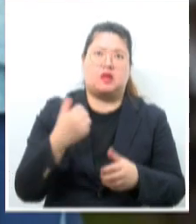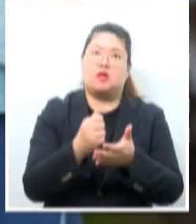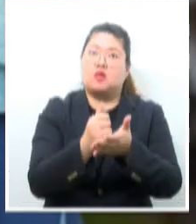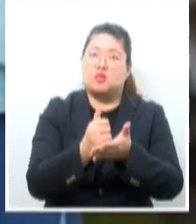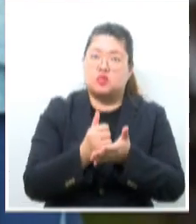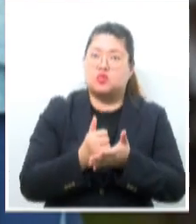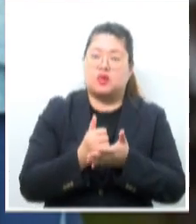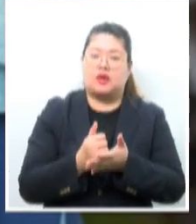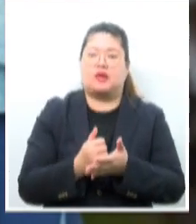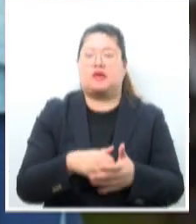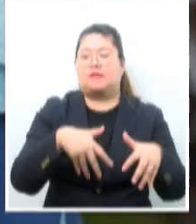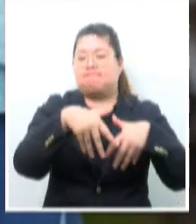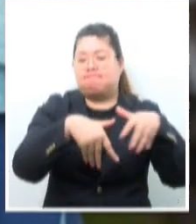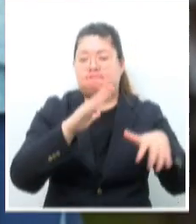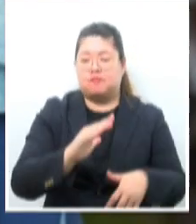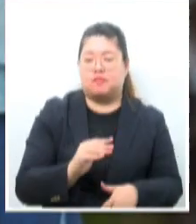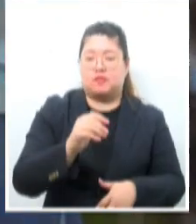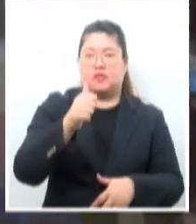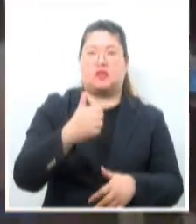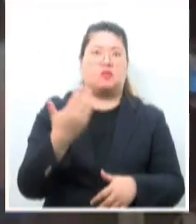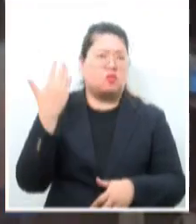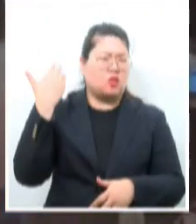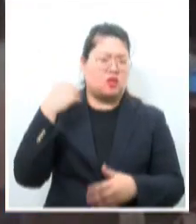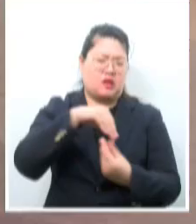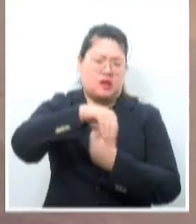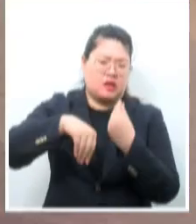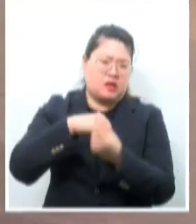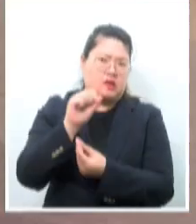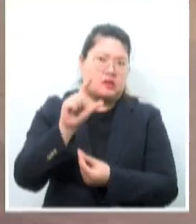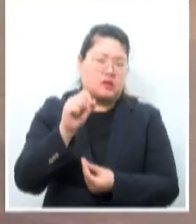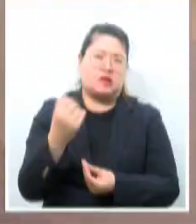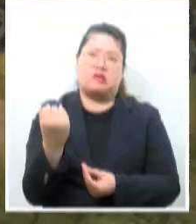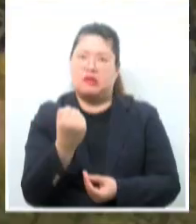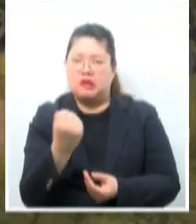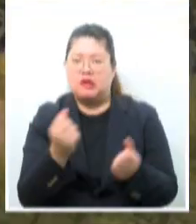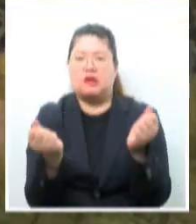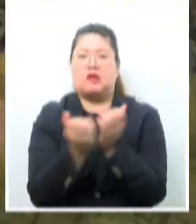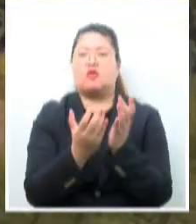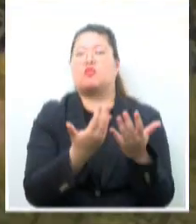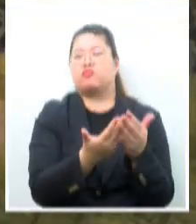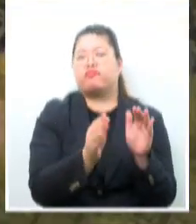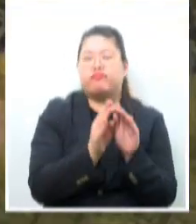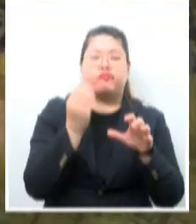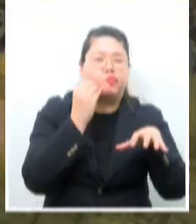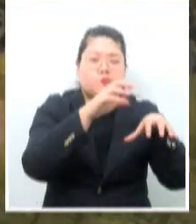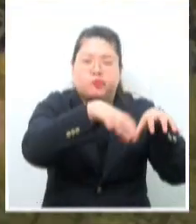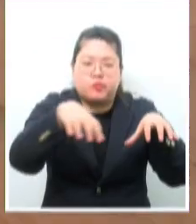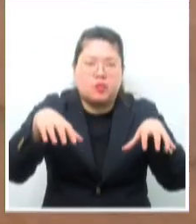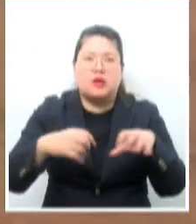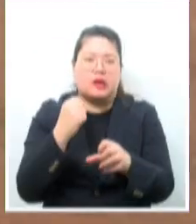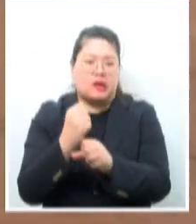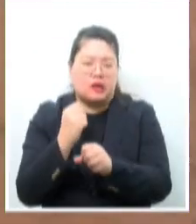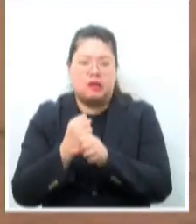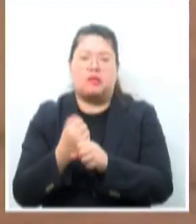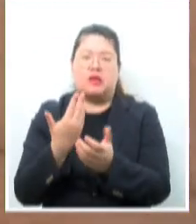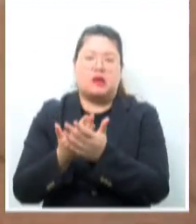ครั้งจากภาวะวิกฤตด้านเศรษฐกิจที่ส่งผลกระทบต่อครัวเรือนที่ต้องหารายได้เพื่อจุนเจือครอบครัว